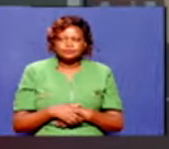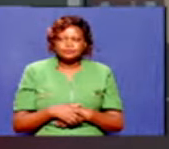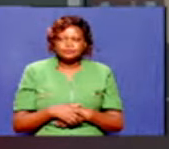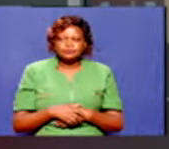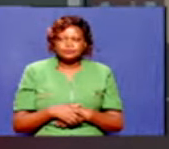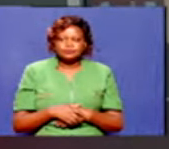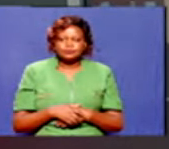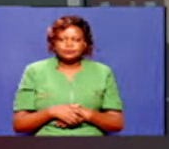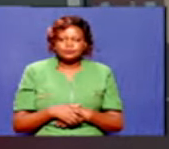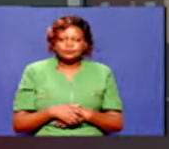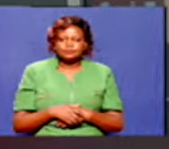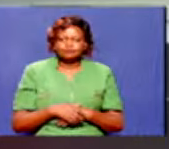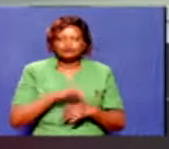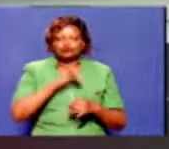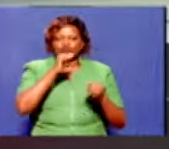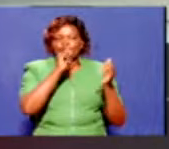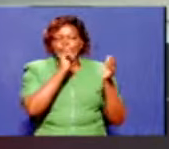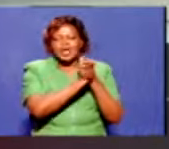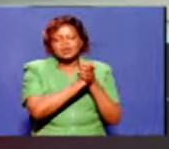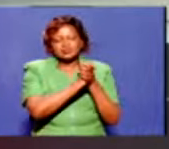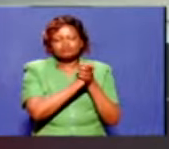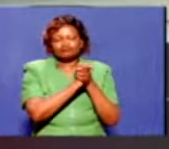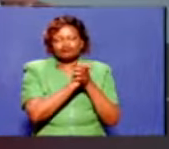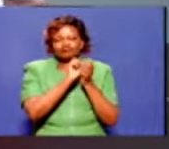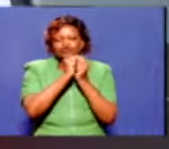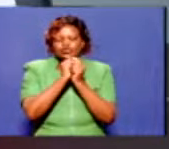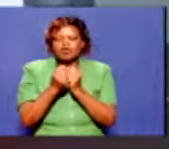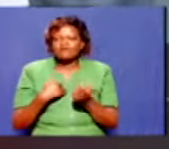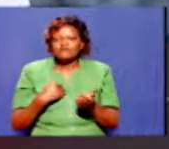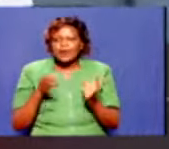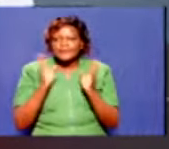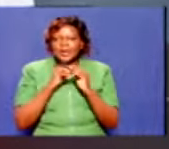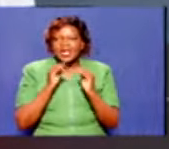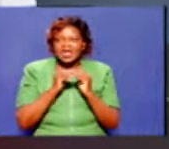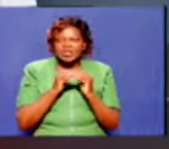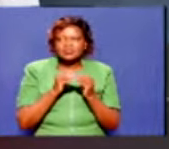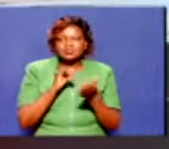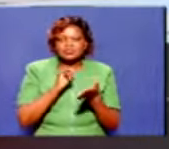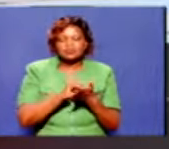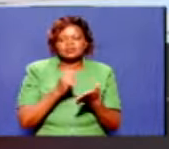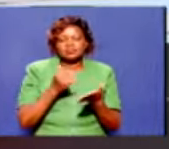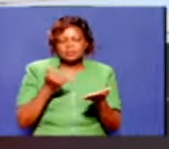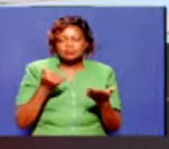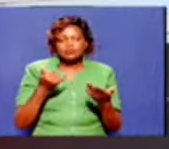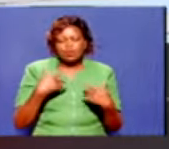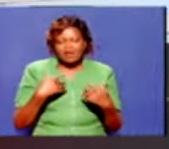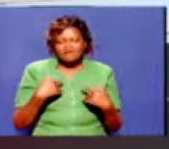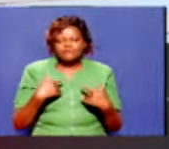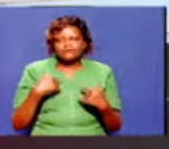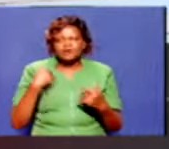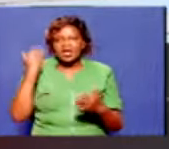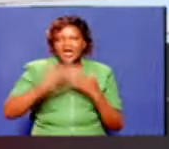Wimbi la mageuzi la nukia chamani Jubilee, mkutano wa jumbo kisubiriwa mwishoni mwa mwezi huu.